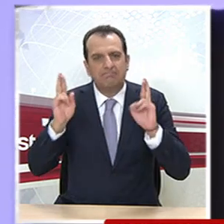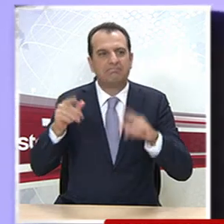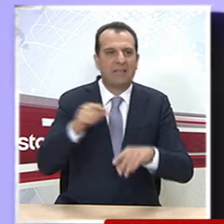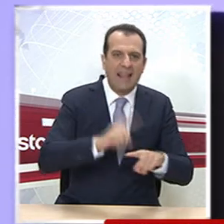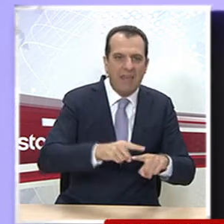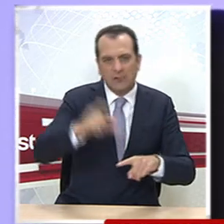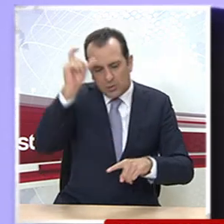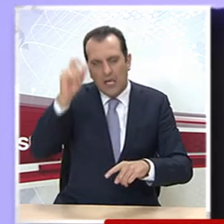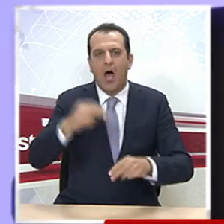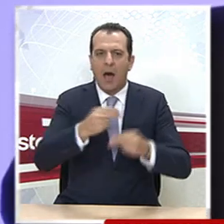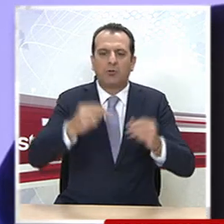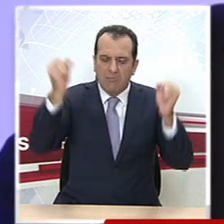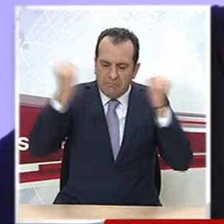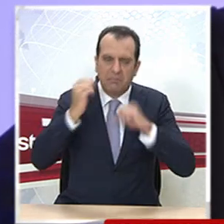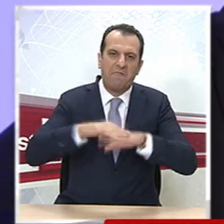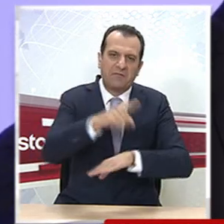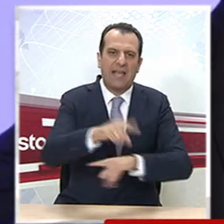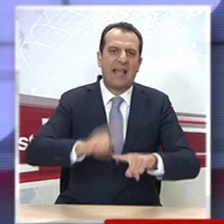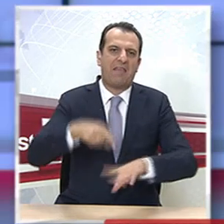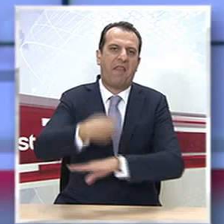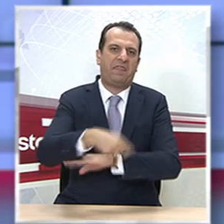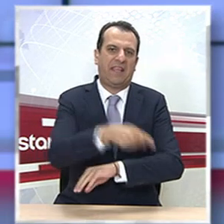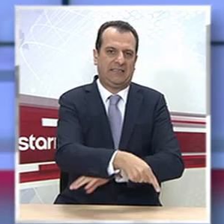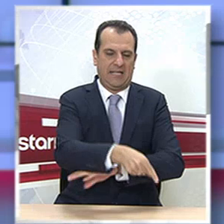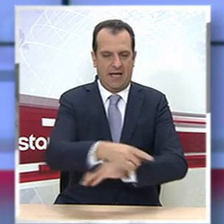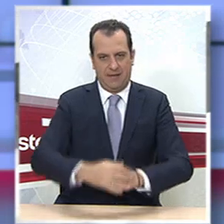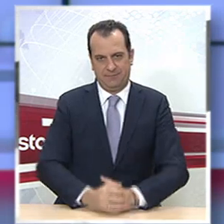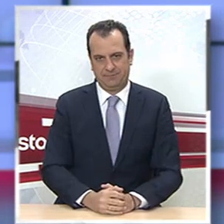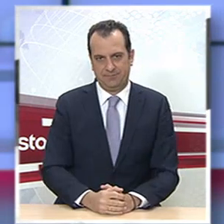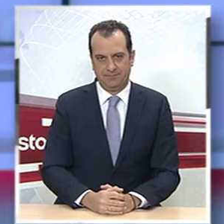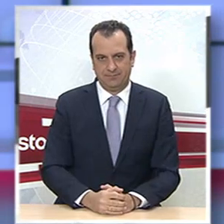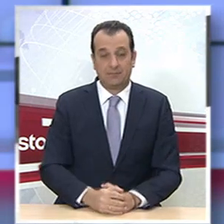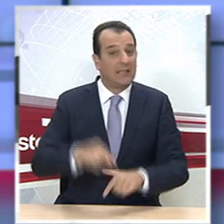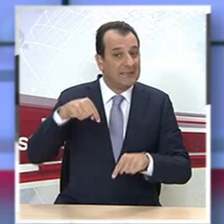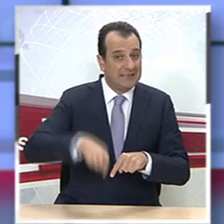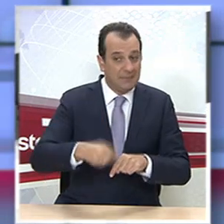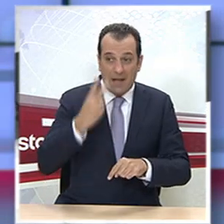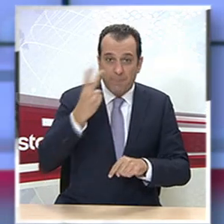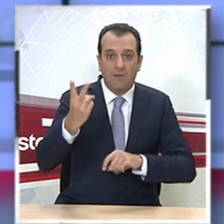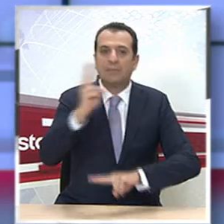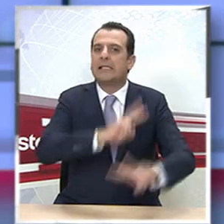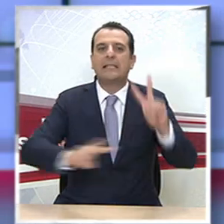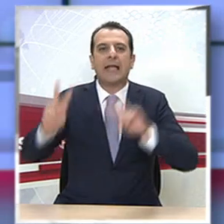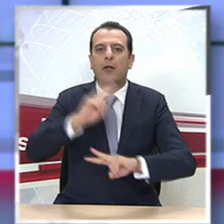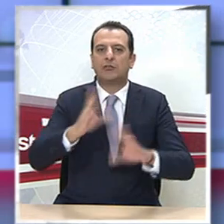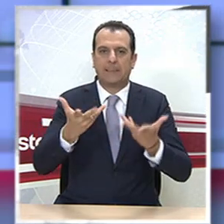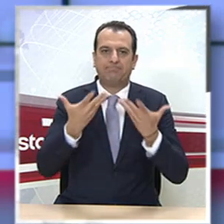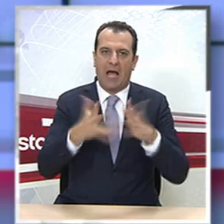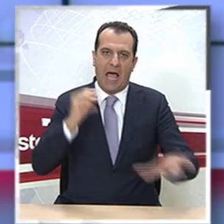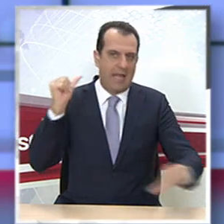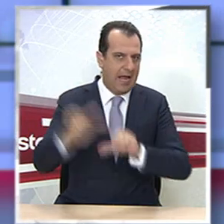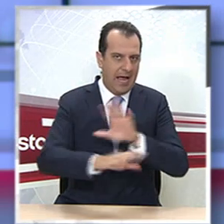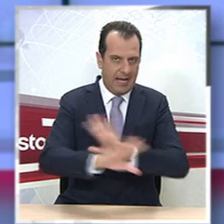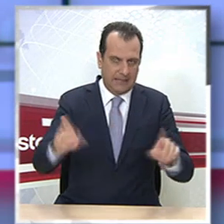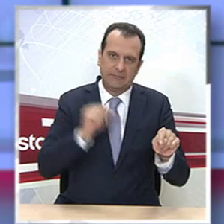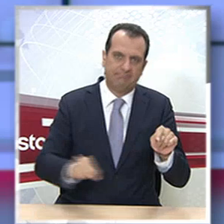πλευρές. Μάλιστα, Κωστή, σε ευχαριστώ. Επιδείνωση του καιρού από σήμερα προβλέπει η Εθνική Μετεωρολογική Υπηρεσία σε πολλές περιοχές της χώρας